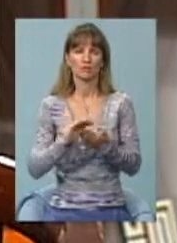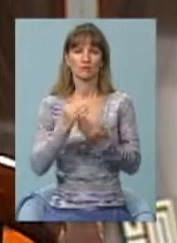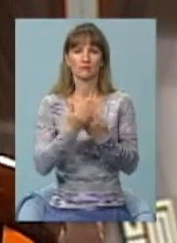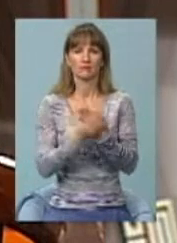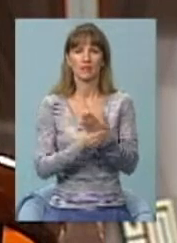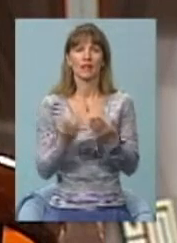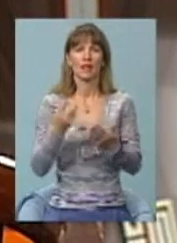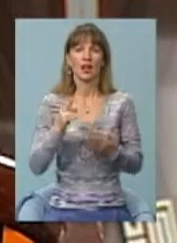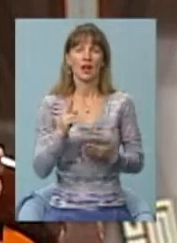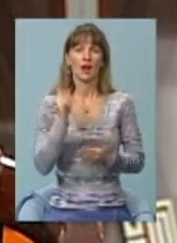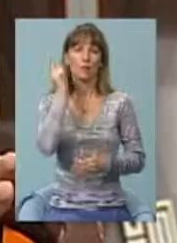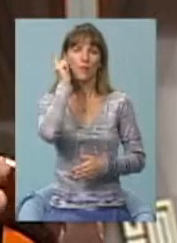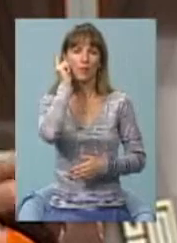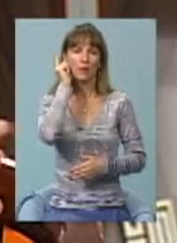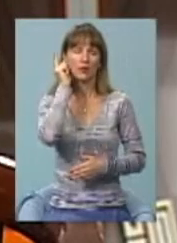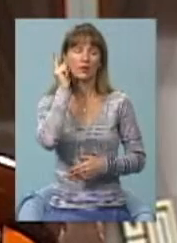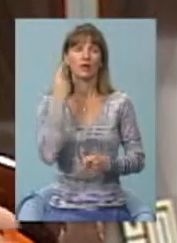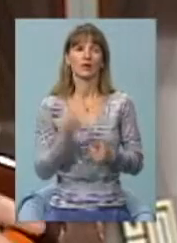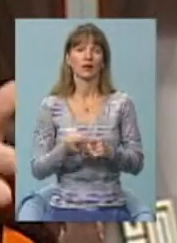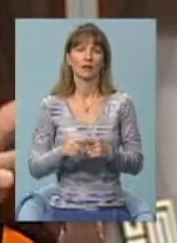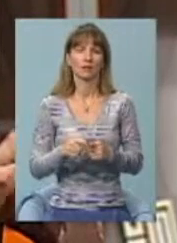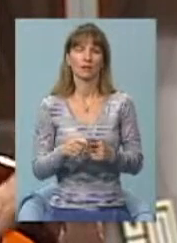Це настільки дійсно...